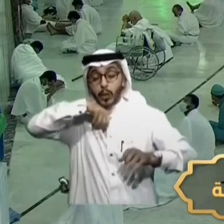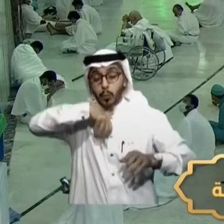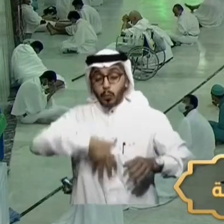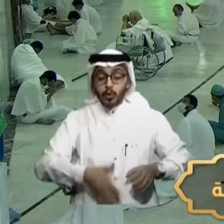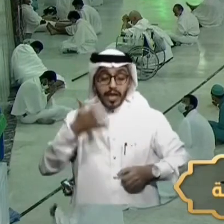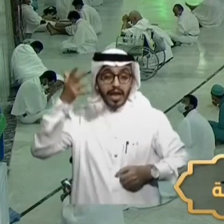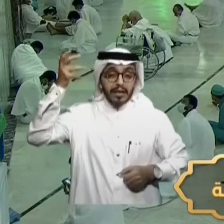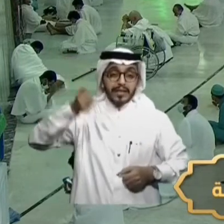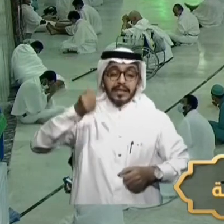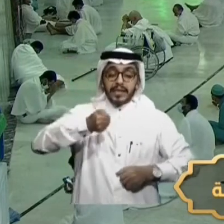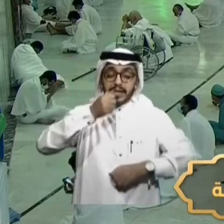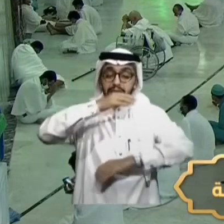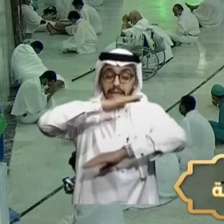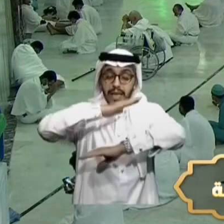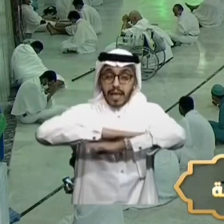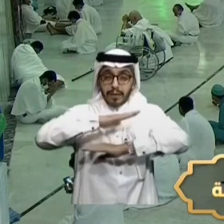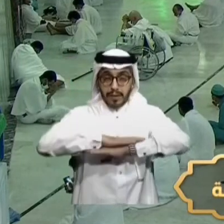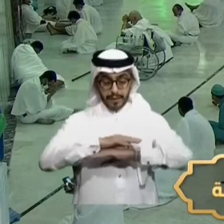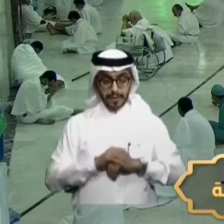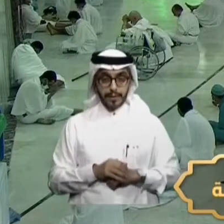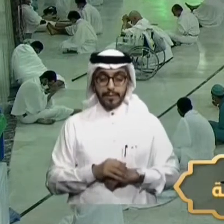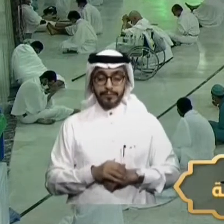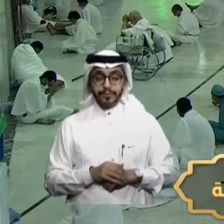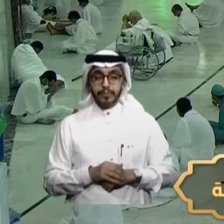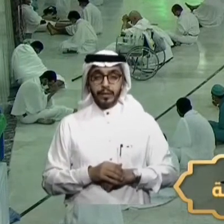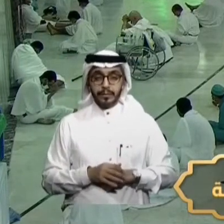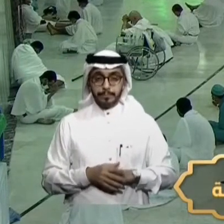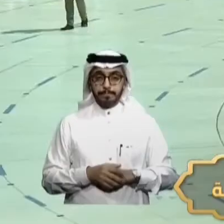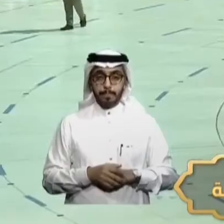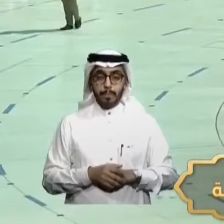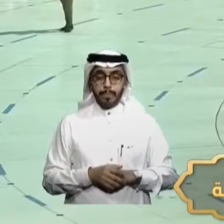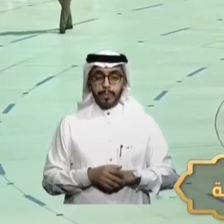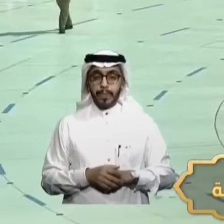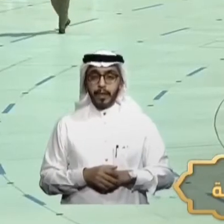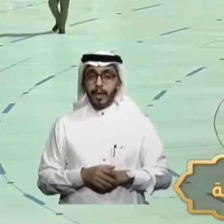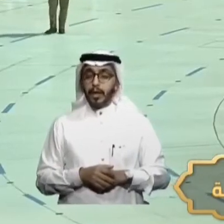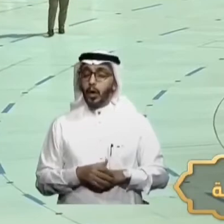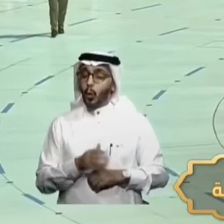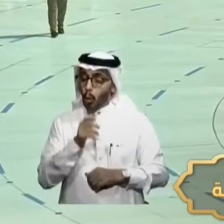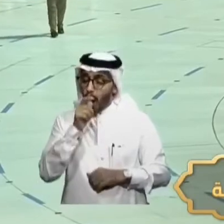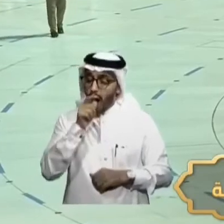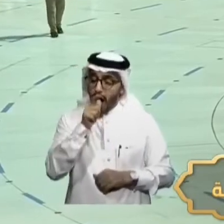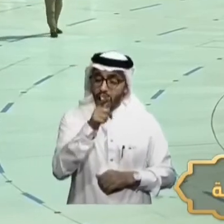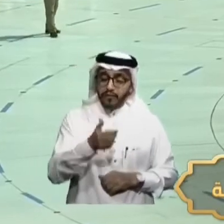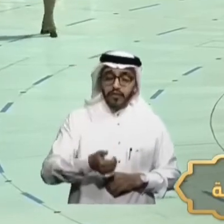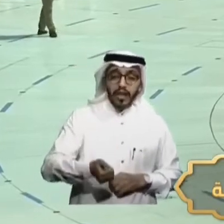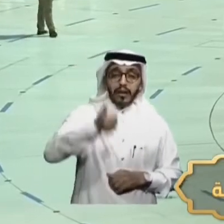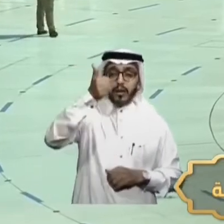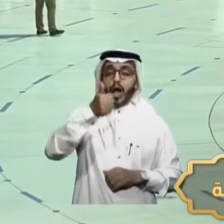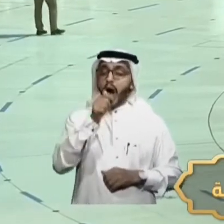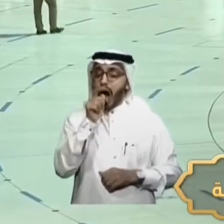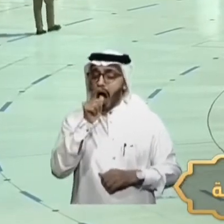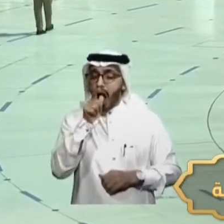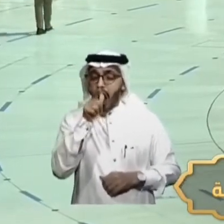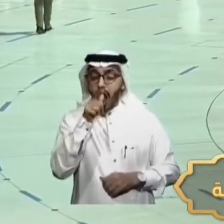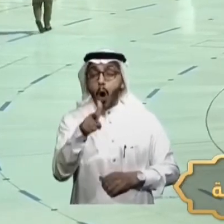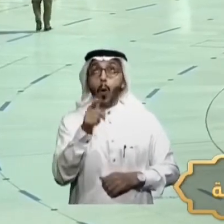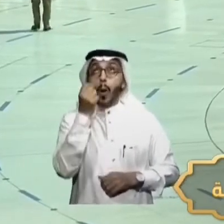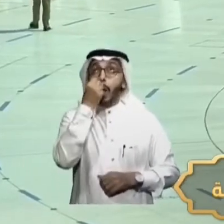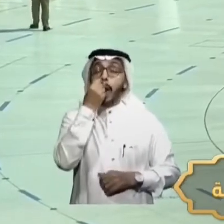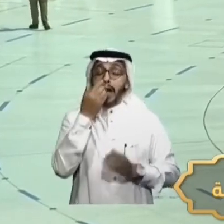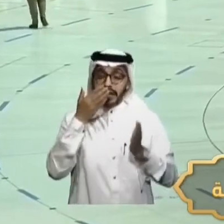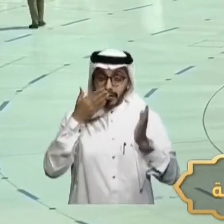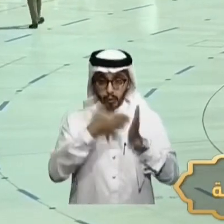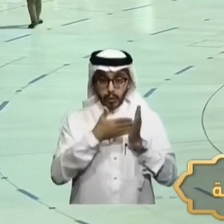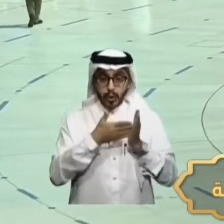وتخلق بخلائق الأطهار. وأبلغ من ذلك وأعز قول المولى جل